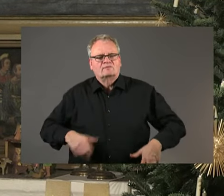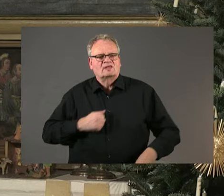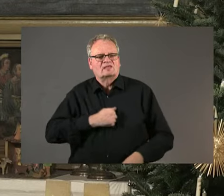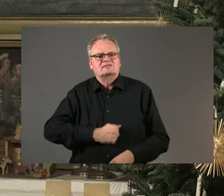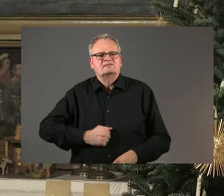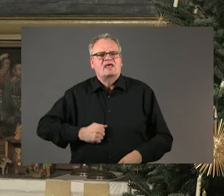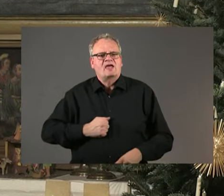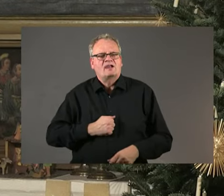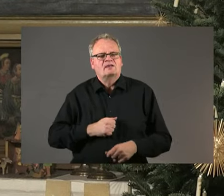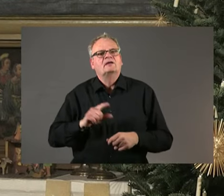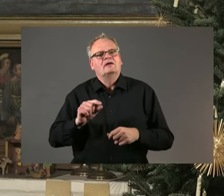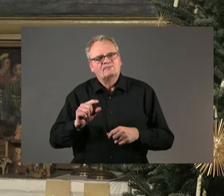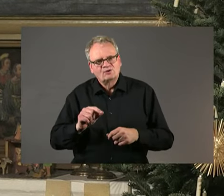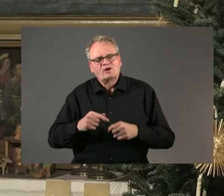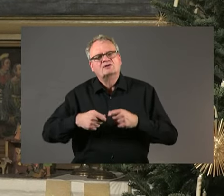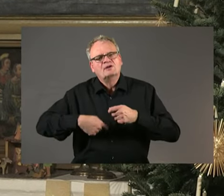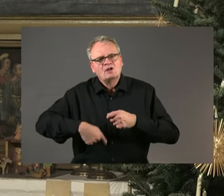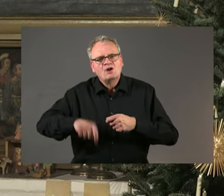der Weihnachtsfriede.